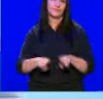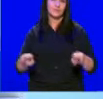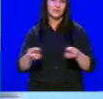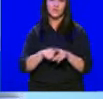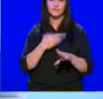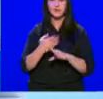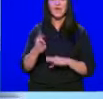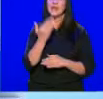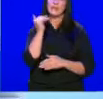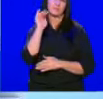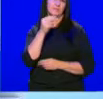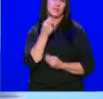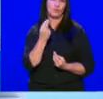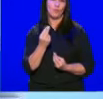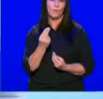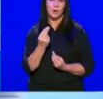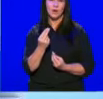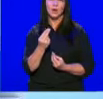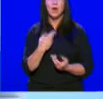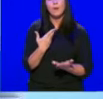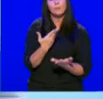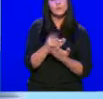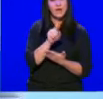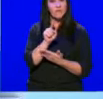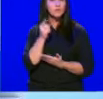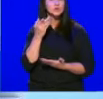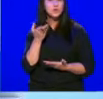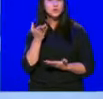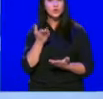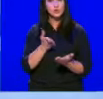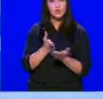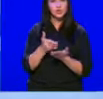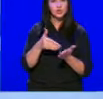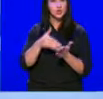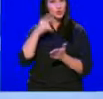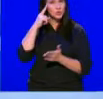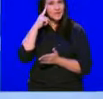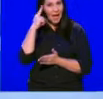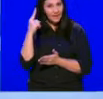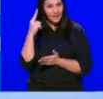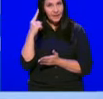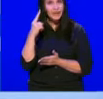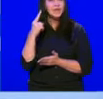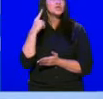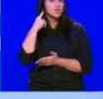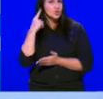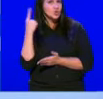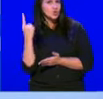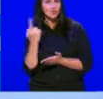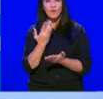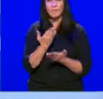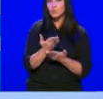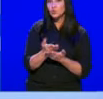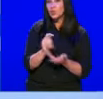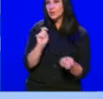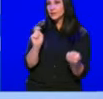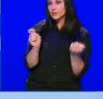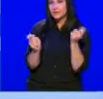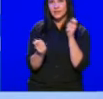И той няма да бъде добър. Поставям въпроса по този начин, тъй като знаете, че се чува предложение да се